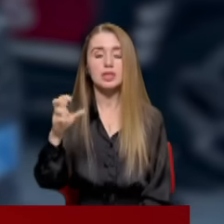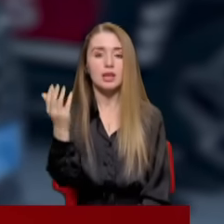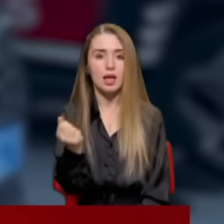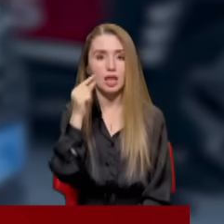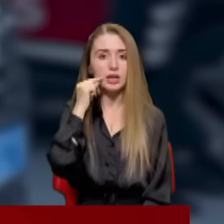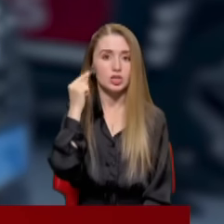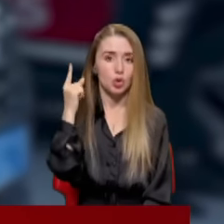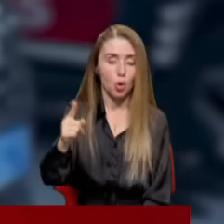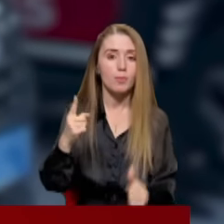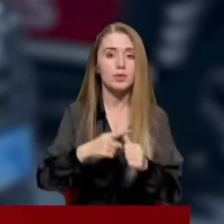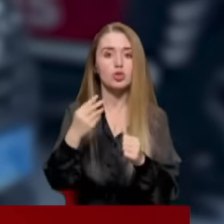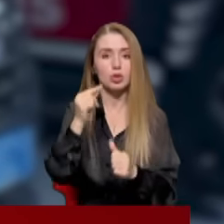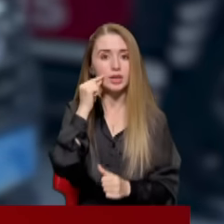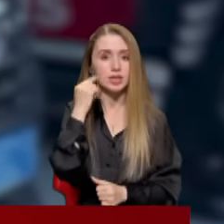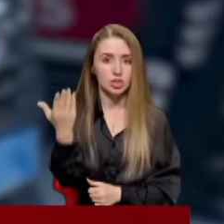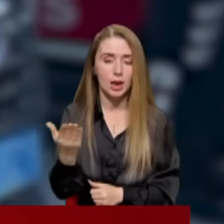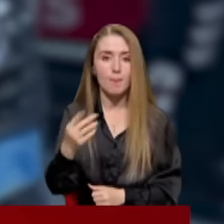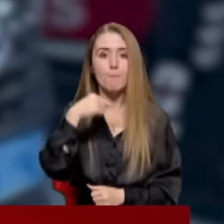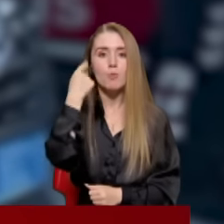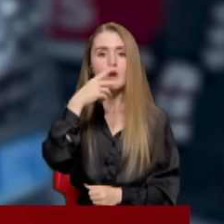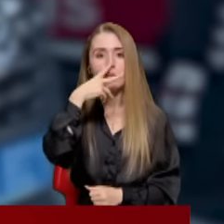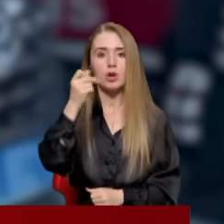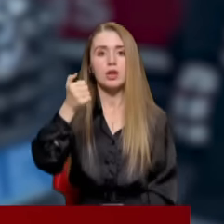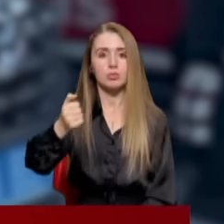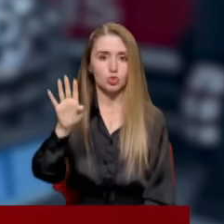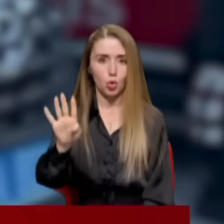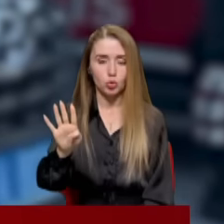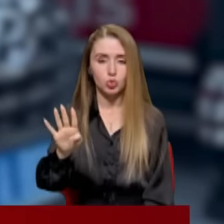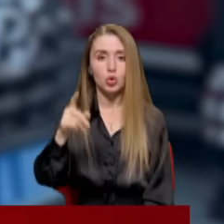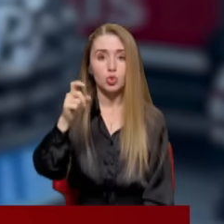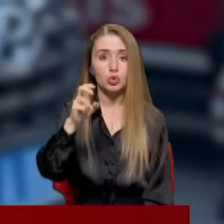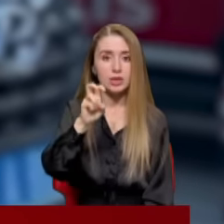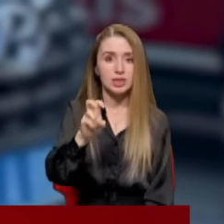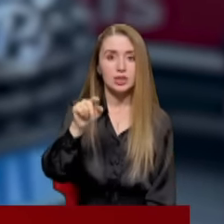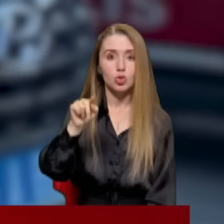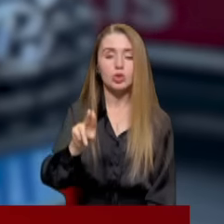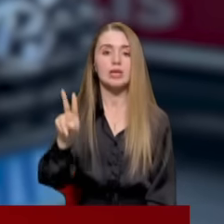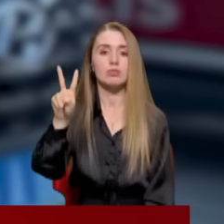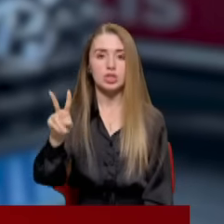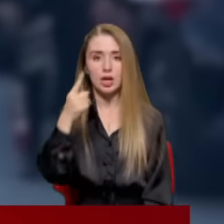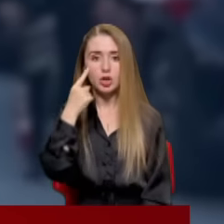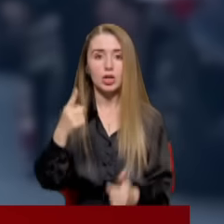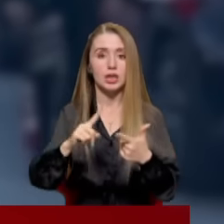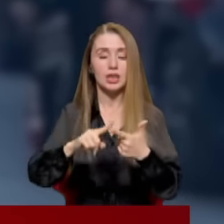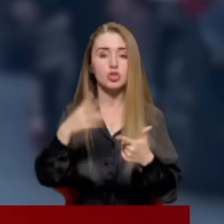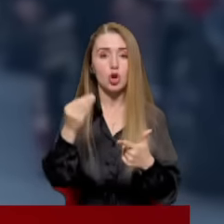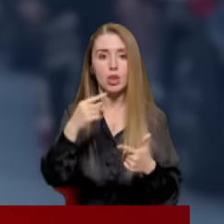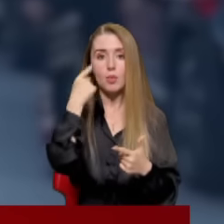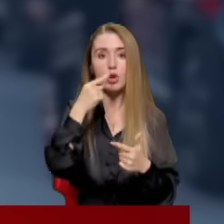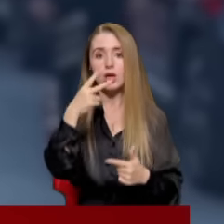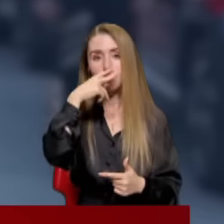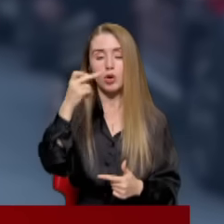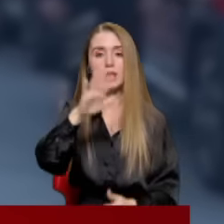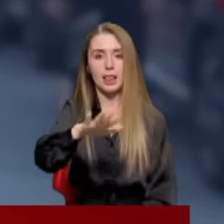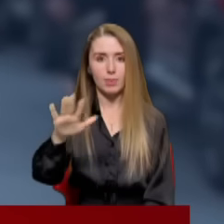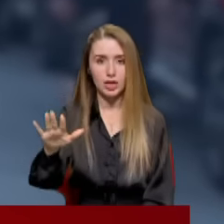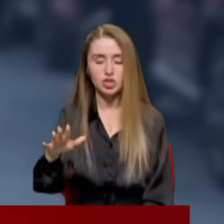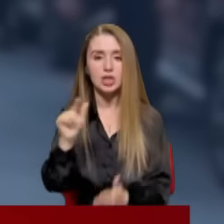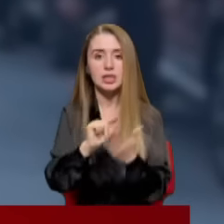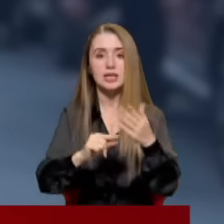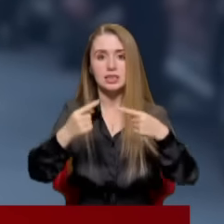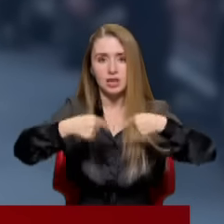98,72 puanlı birinci olan kişinin mülakat puanı 64, 98,72 ile ikinci olanın mülakat puanı 55,